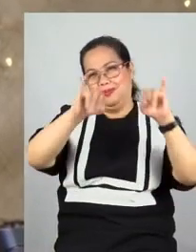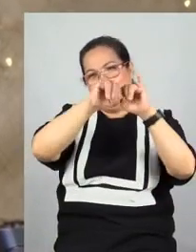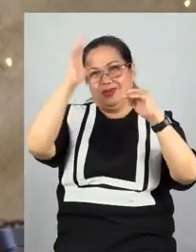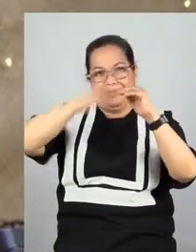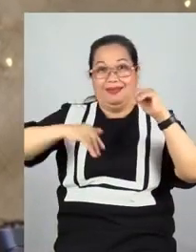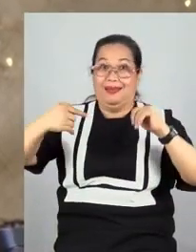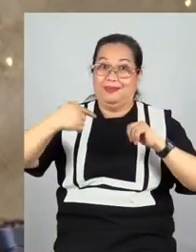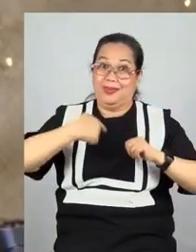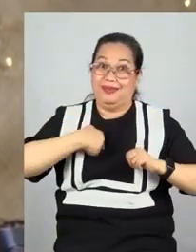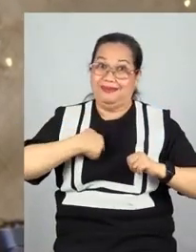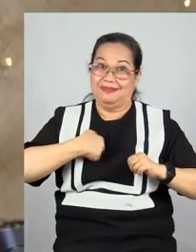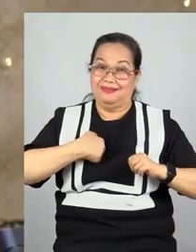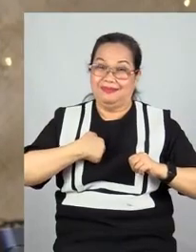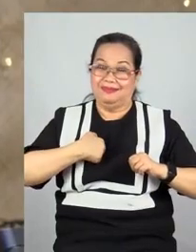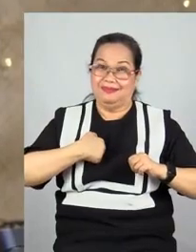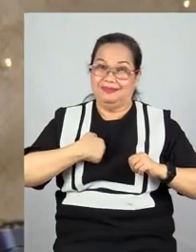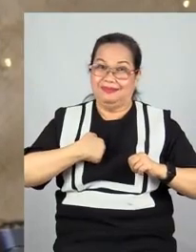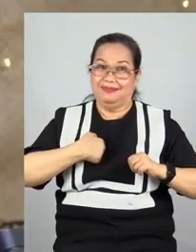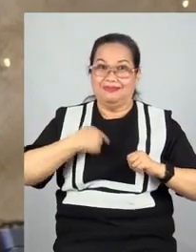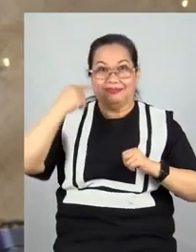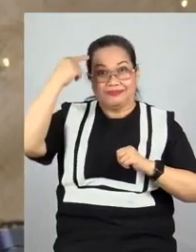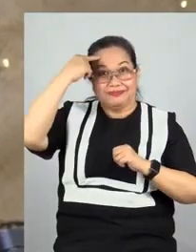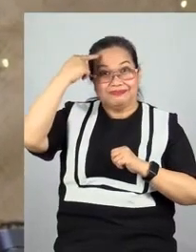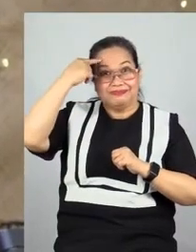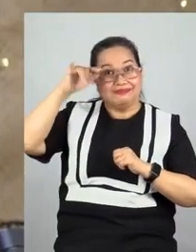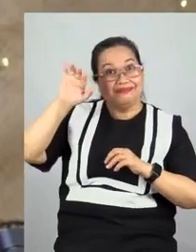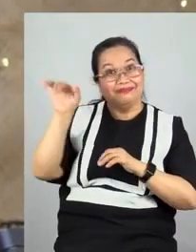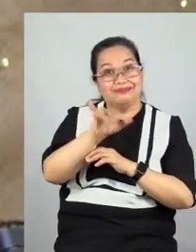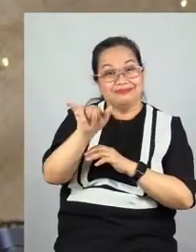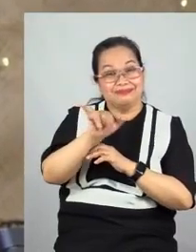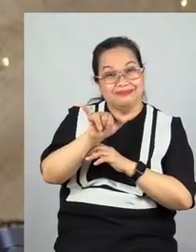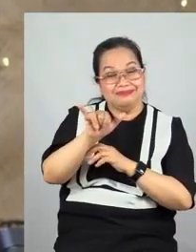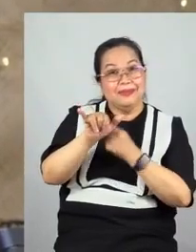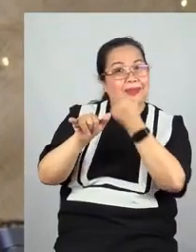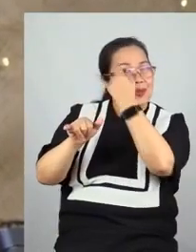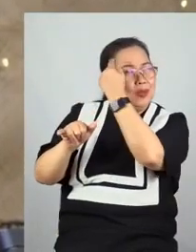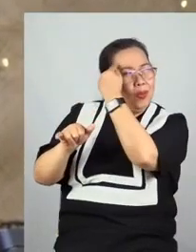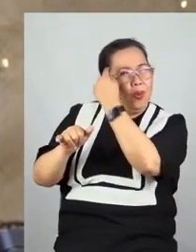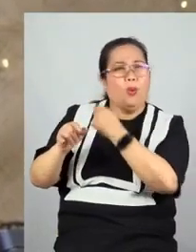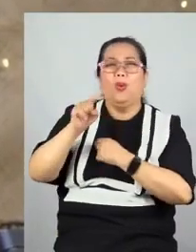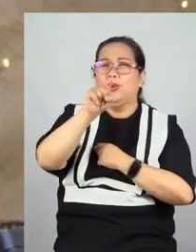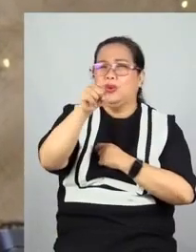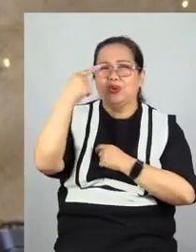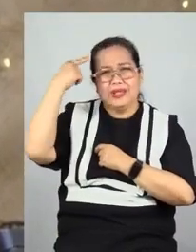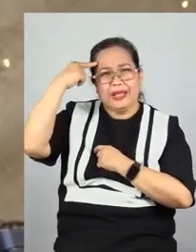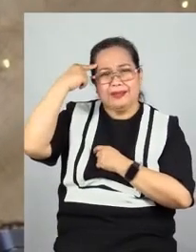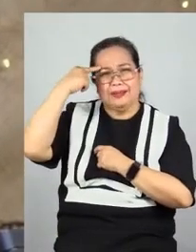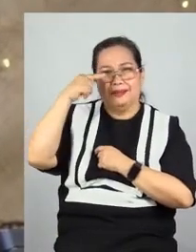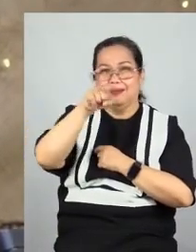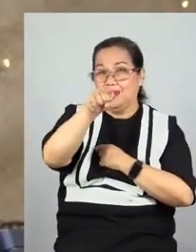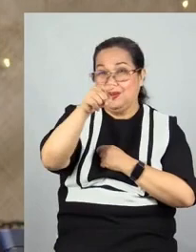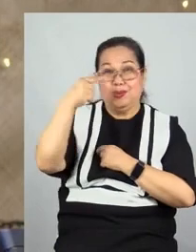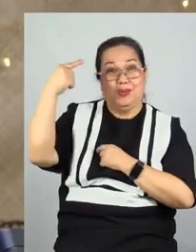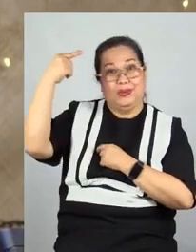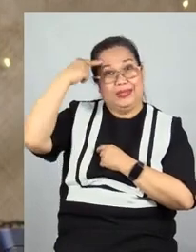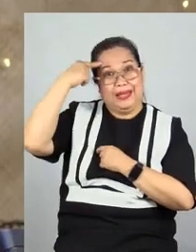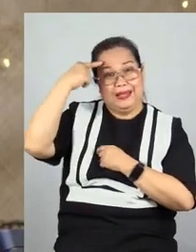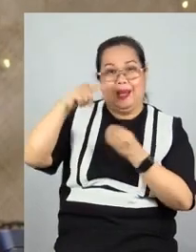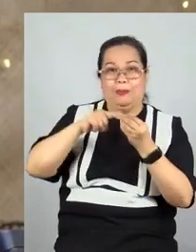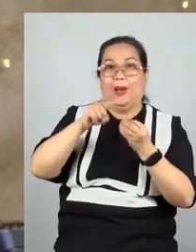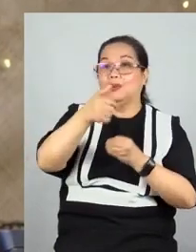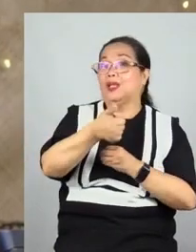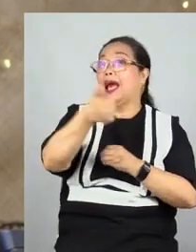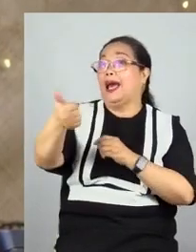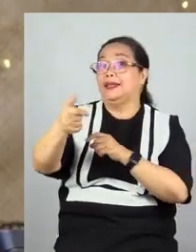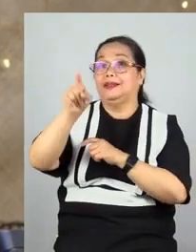Yung salitang count, pareho ng salitang mind. Sa makatwid, ang sinasabi niya,